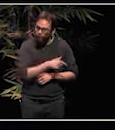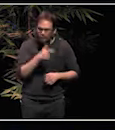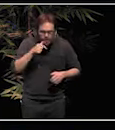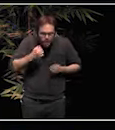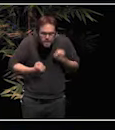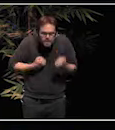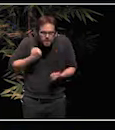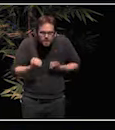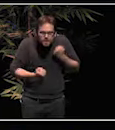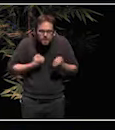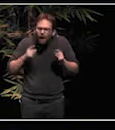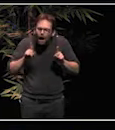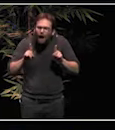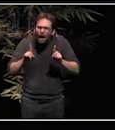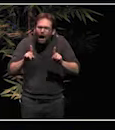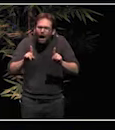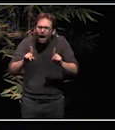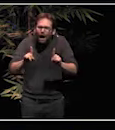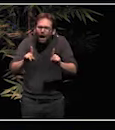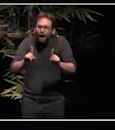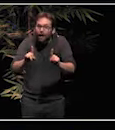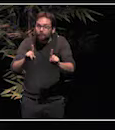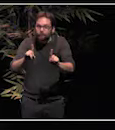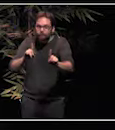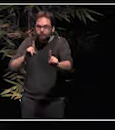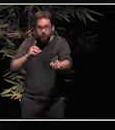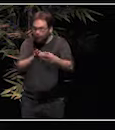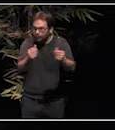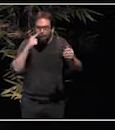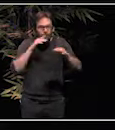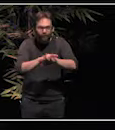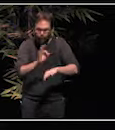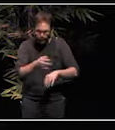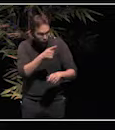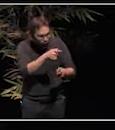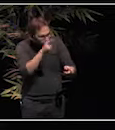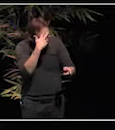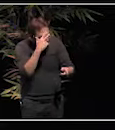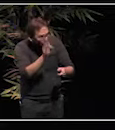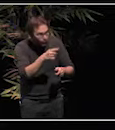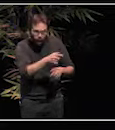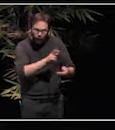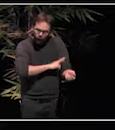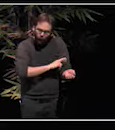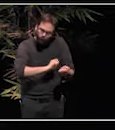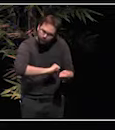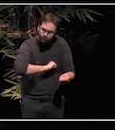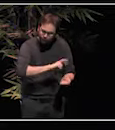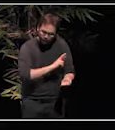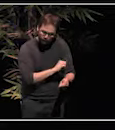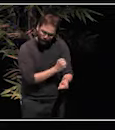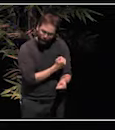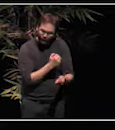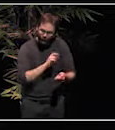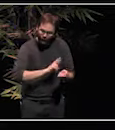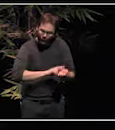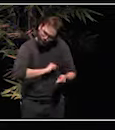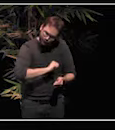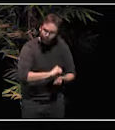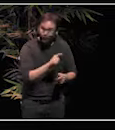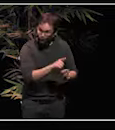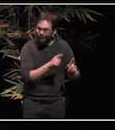accroché, on a fait un bout de chemin ensemble, il est parti devant et je ne l'ai pas revu. Mais celui-là, il m'a marqué parce que c'est plutôt une exception. Alors, ce que tu nous dis là par